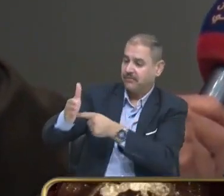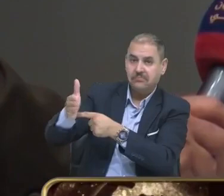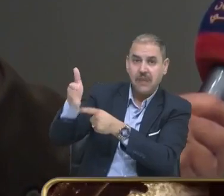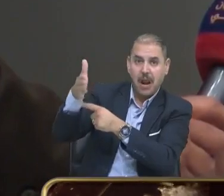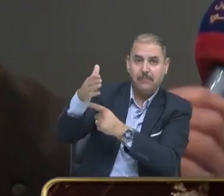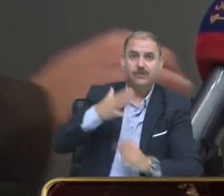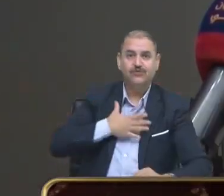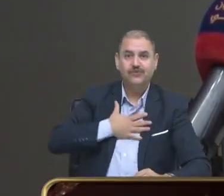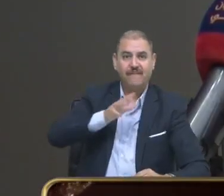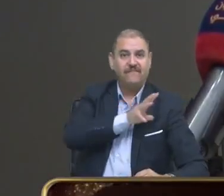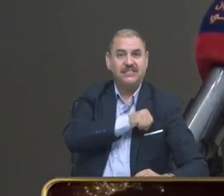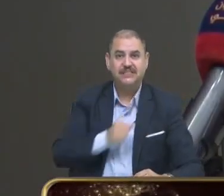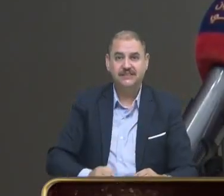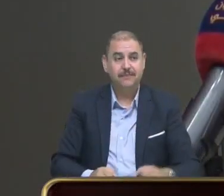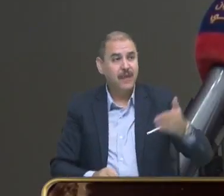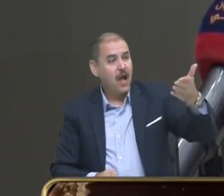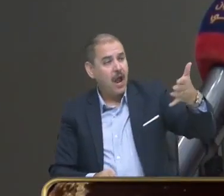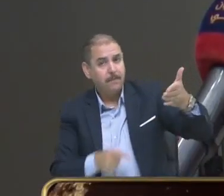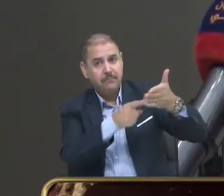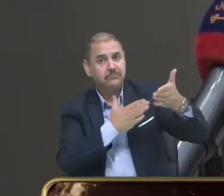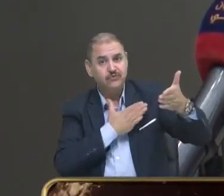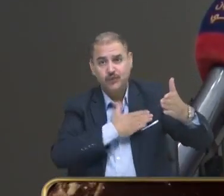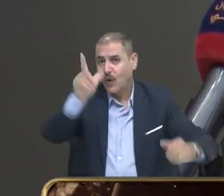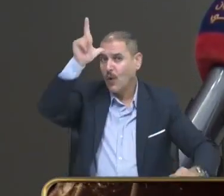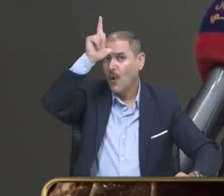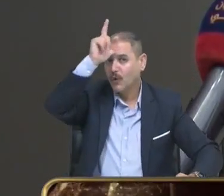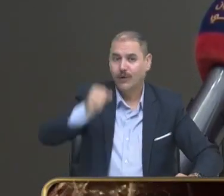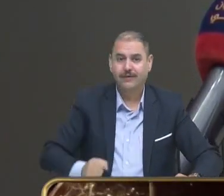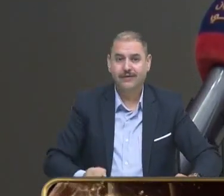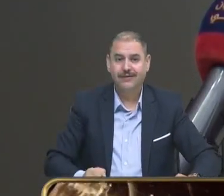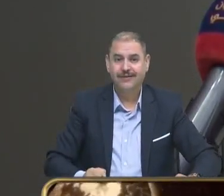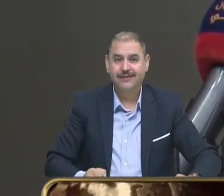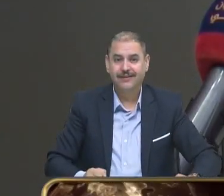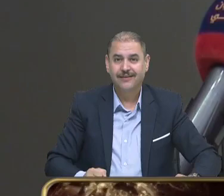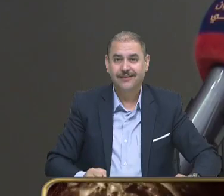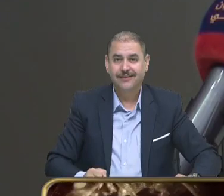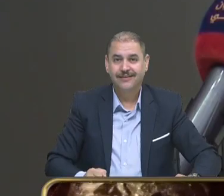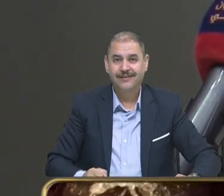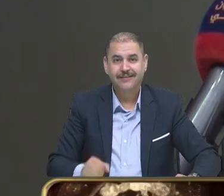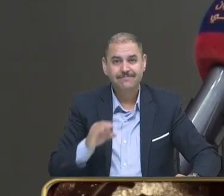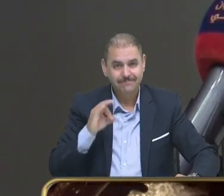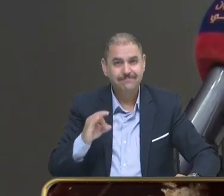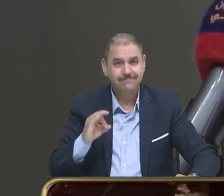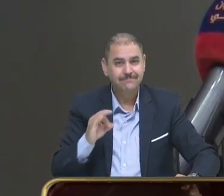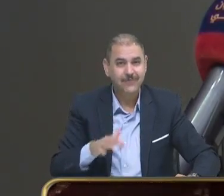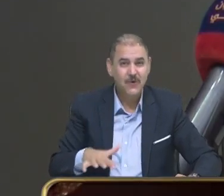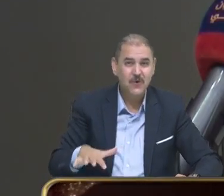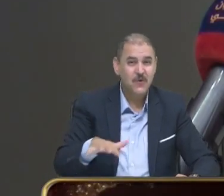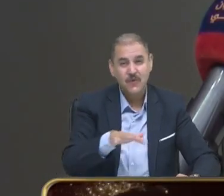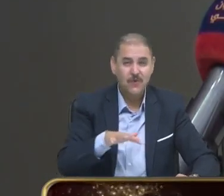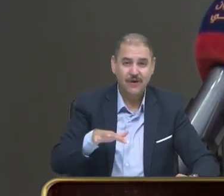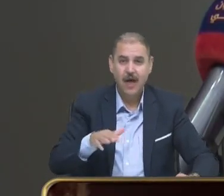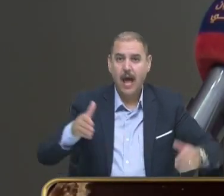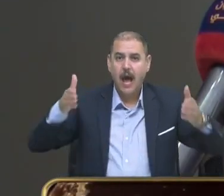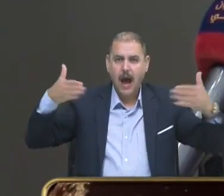قبل صفقة القرن وما بعدها، هم يرغبون برفع علم واحد في الأردن، ويجب أن نحمل